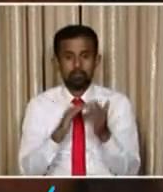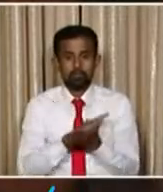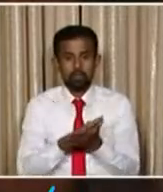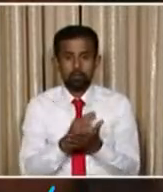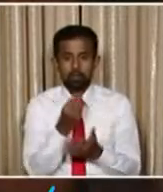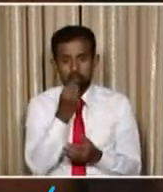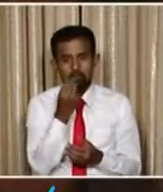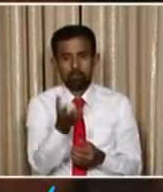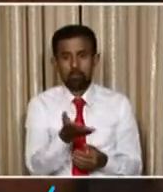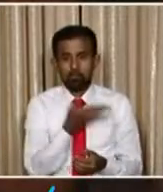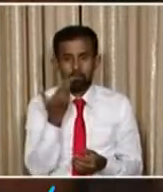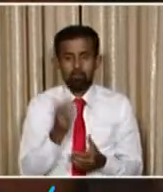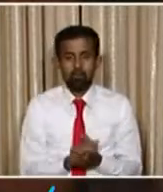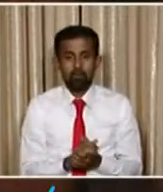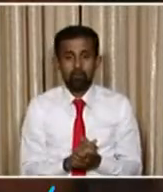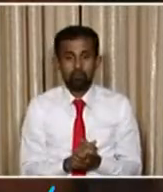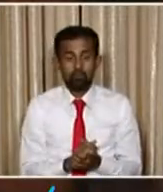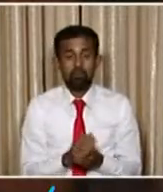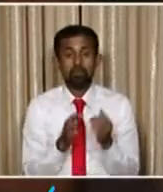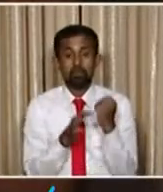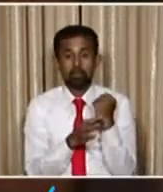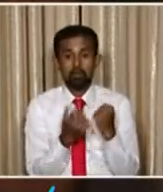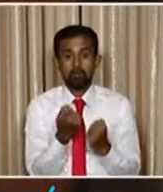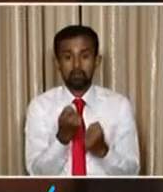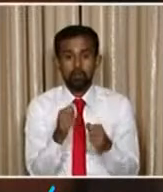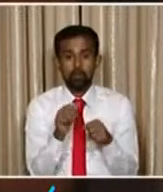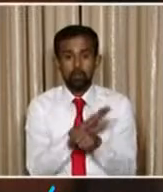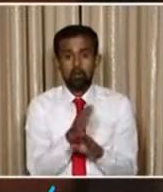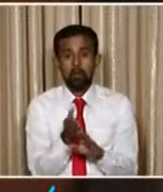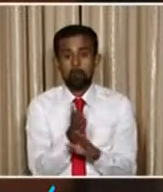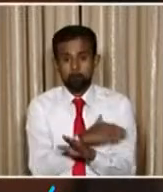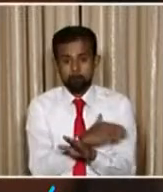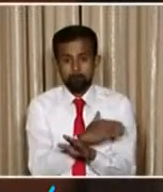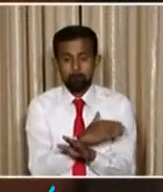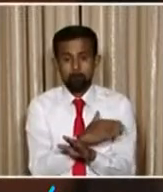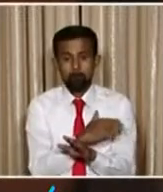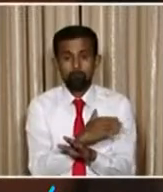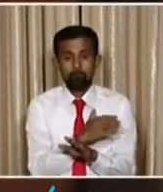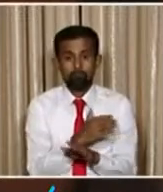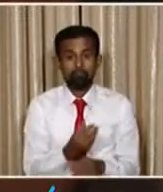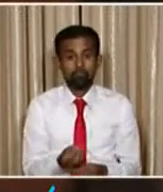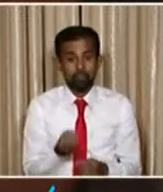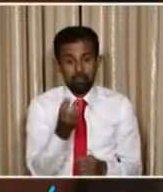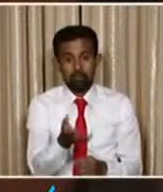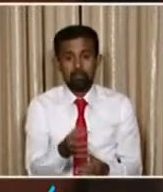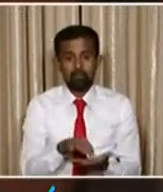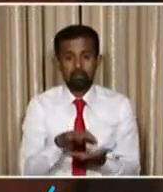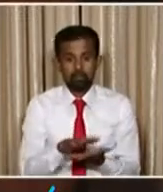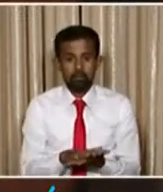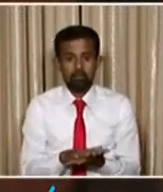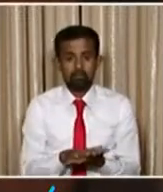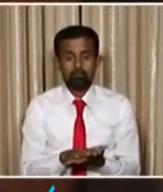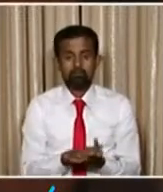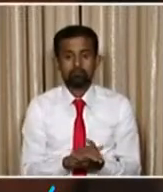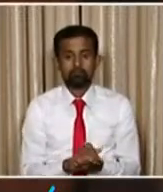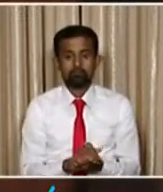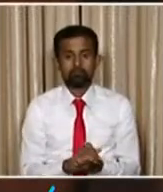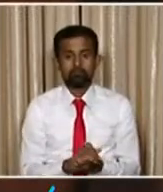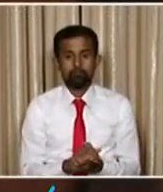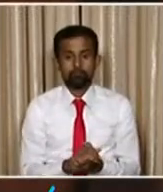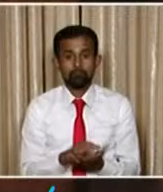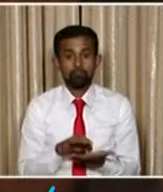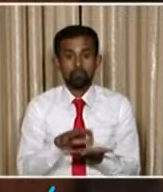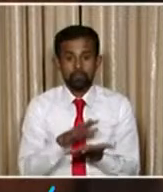වේල තමයි දෙන්න පුළුවන්. ඒ මීල් අලවන්ස් එක පවා කොවිඩ් වලට පෙර තිබේ මීල් අලවන්ස් එක පවා දෙන්න කියලා තීන්දුවක් ගත්තම